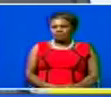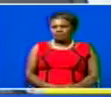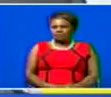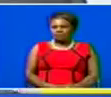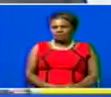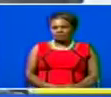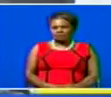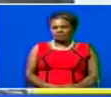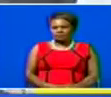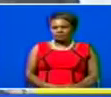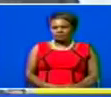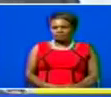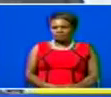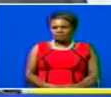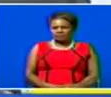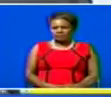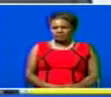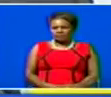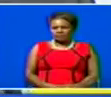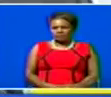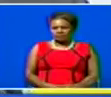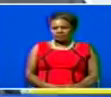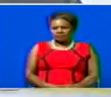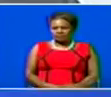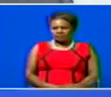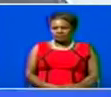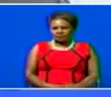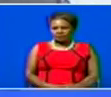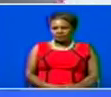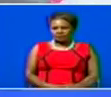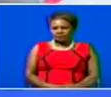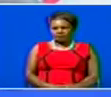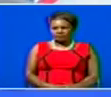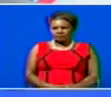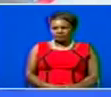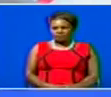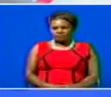No, I've not been offered one. And if I was offered one, I cannot take it. I've got a role